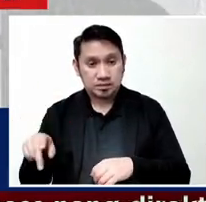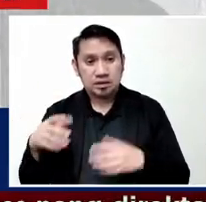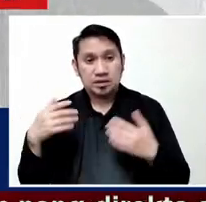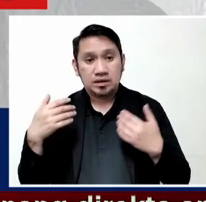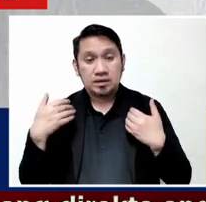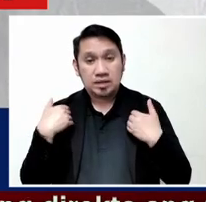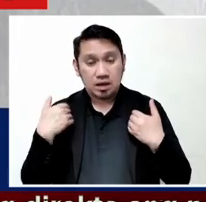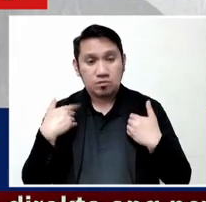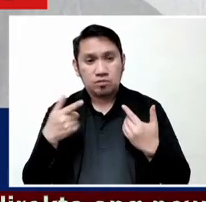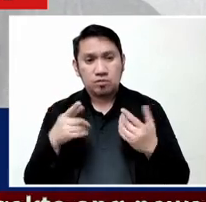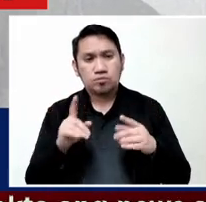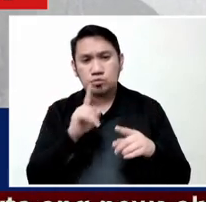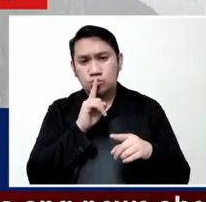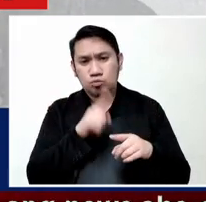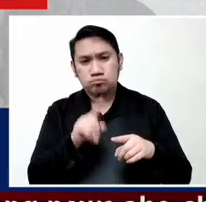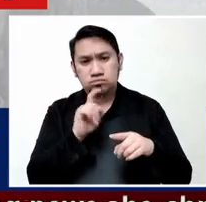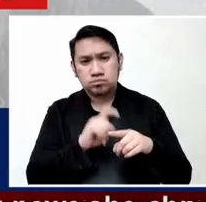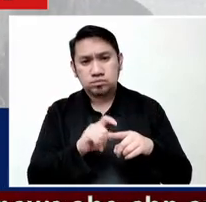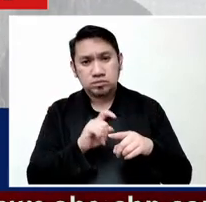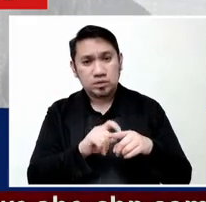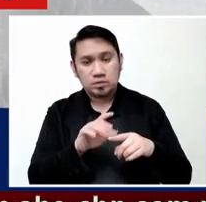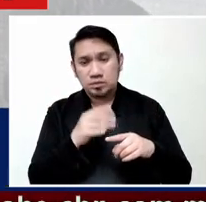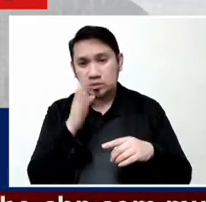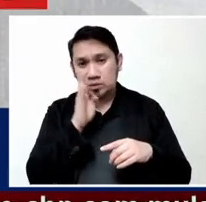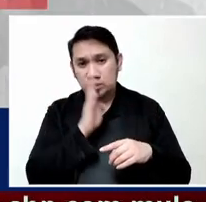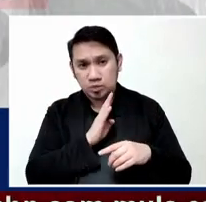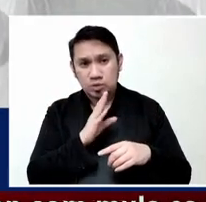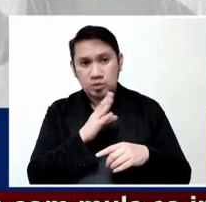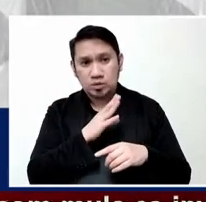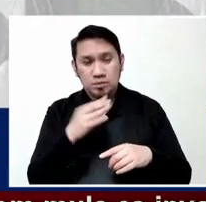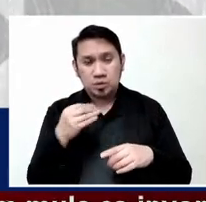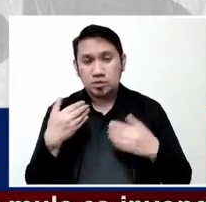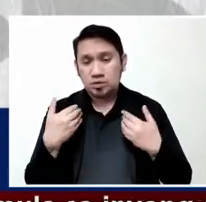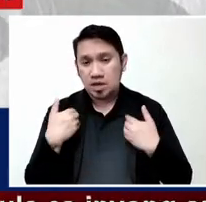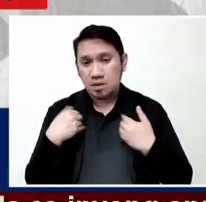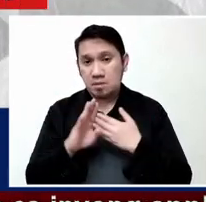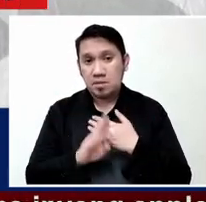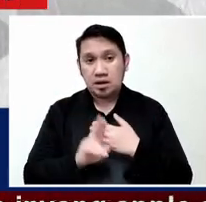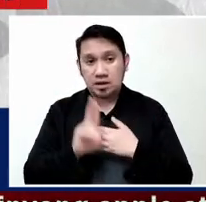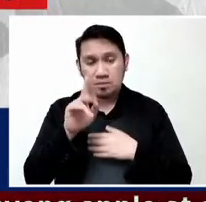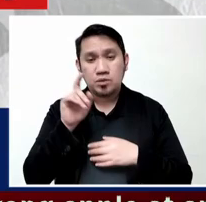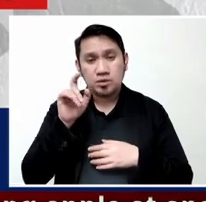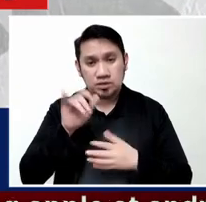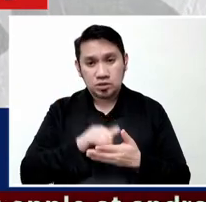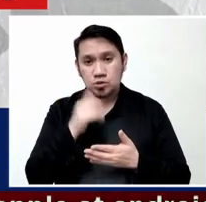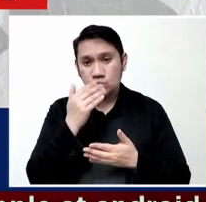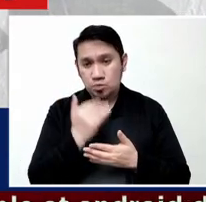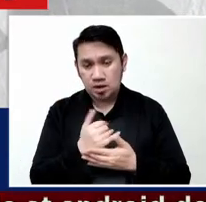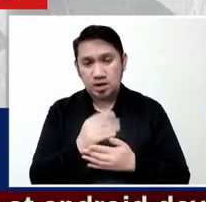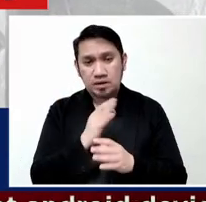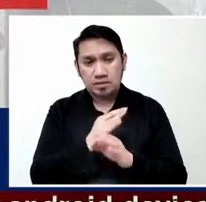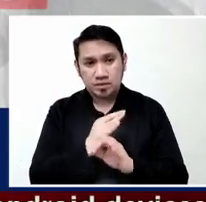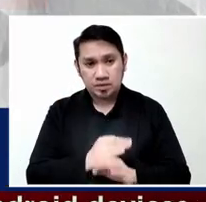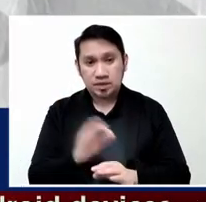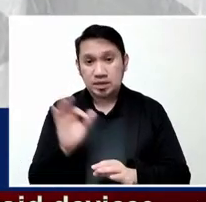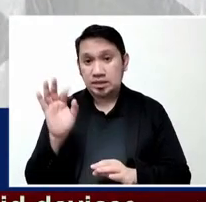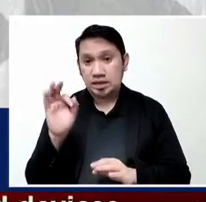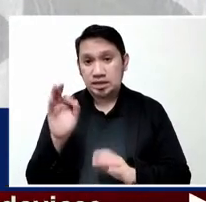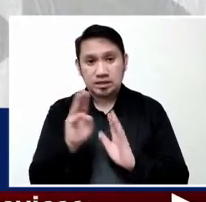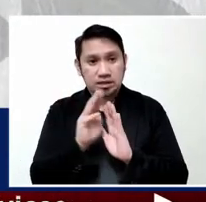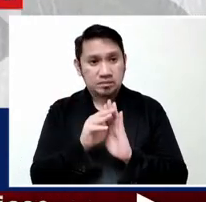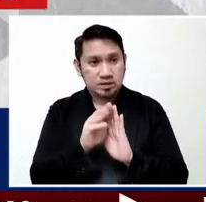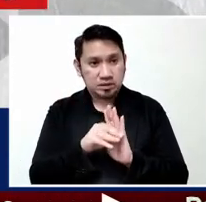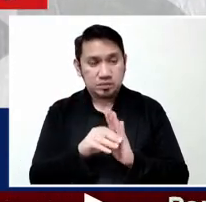line pero may backup o redundancy daw ito. Kaya nga naayos agad nila sa loob lamang ng 19 minutes. Hindi